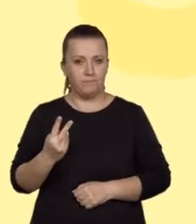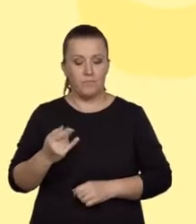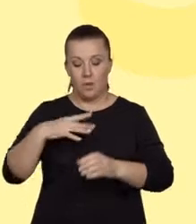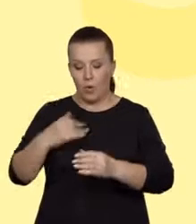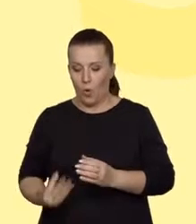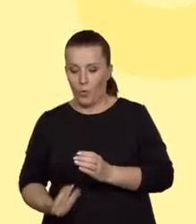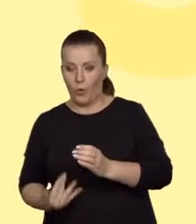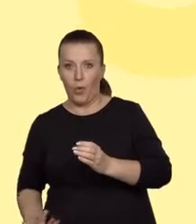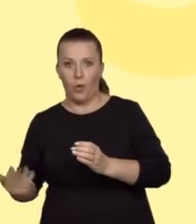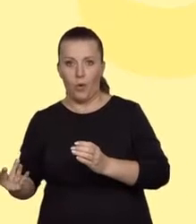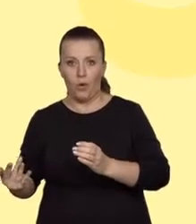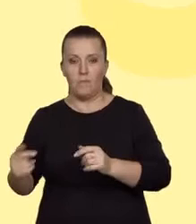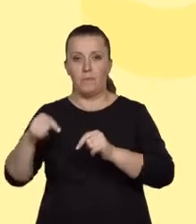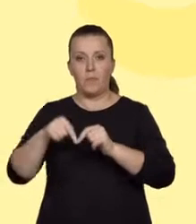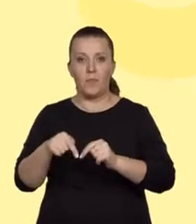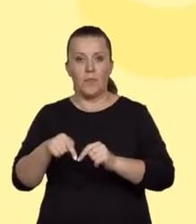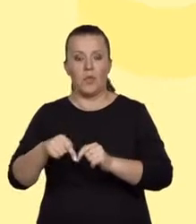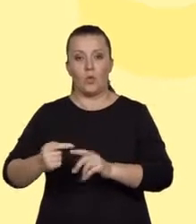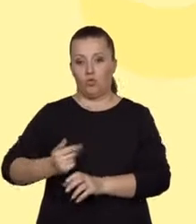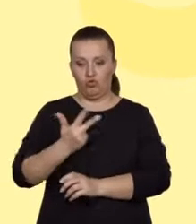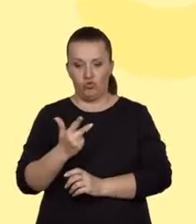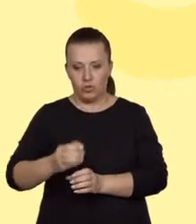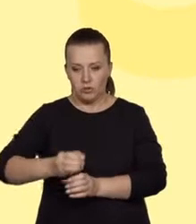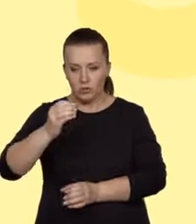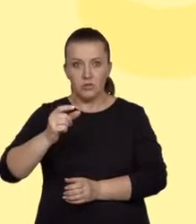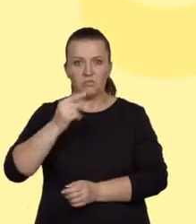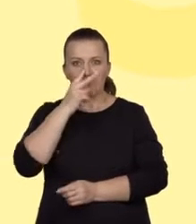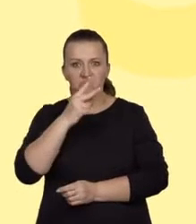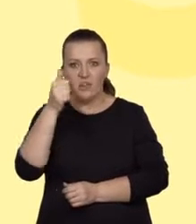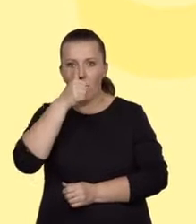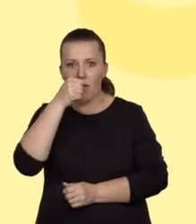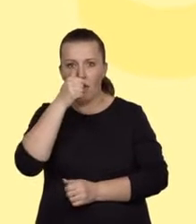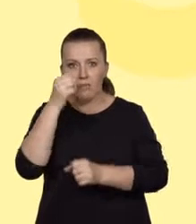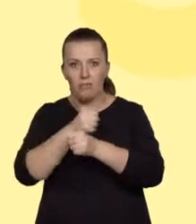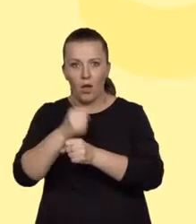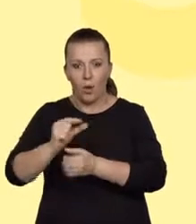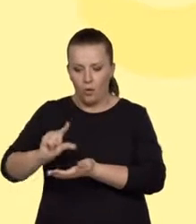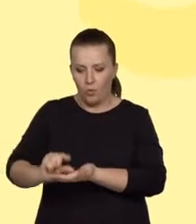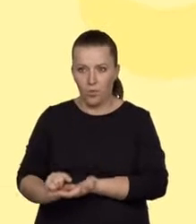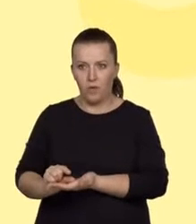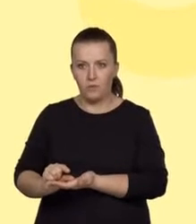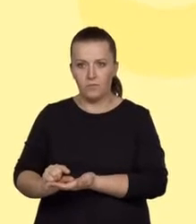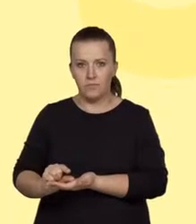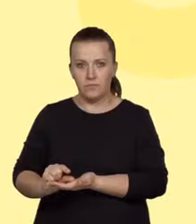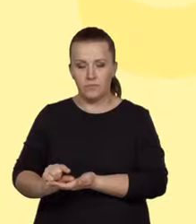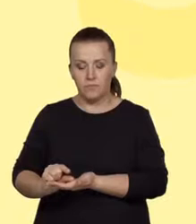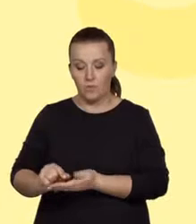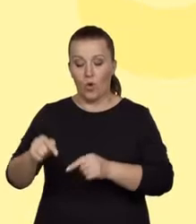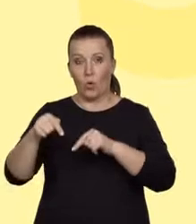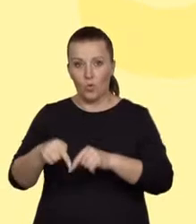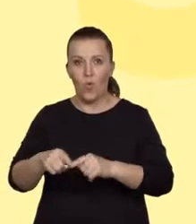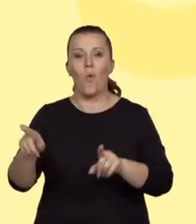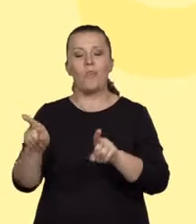w roztworze powstałym z próbki z naczynia trzeciego pojawił się ceglasty osad. I tym razem